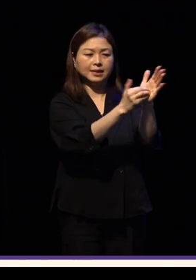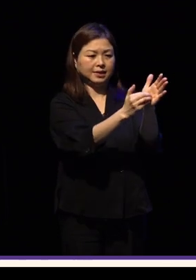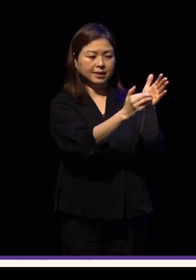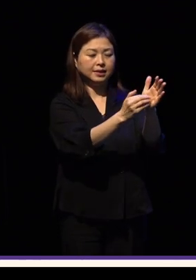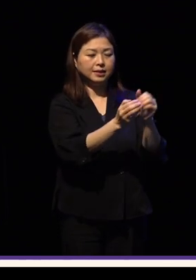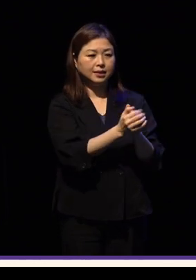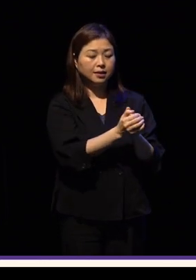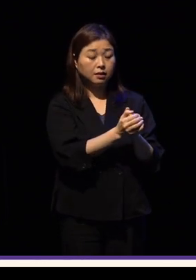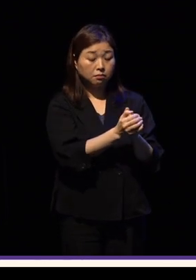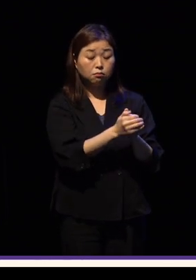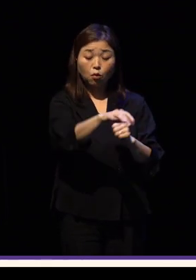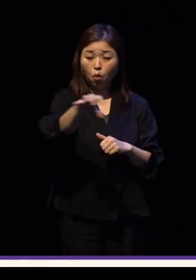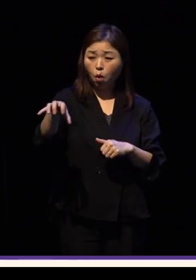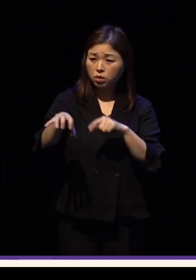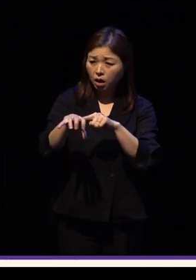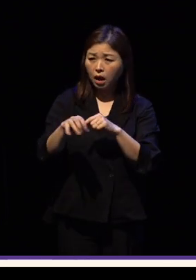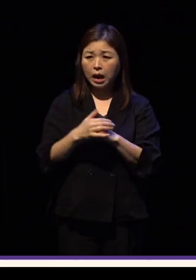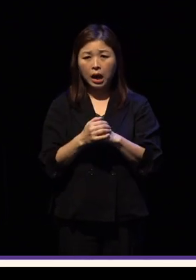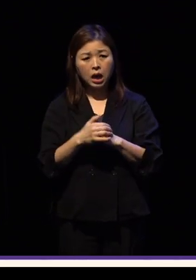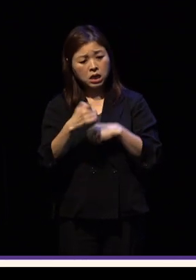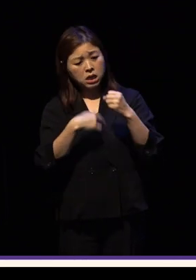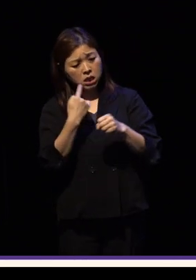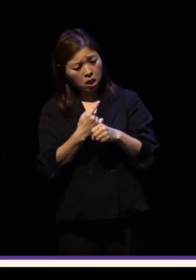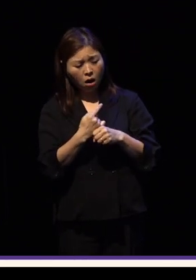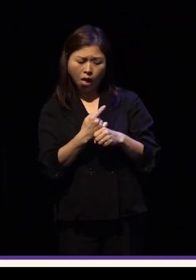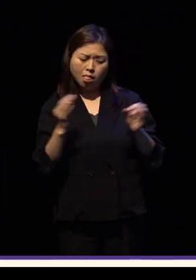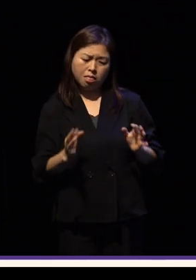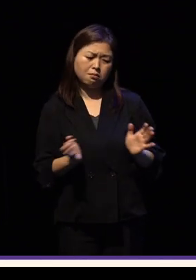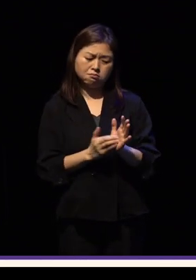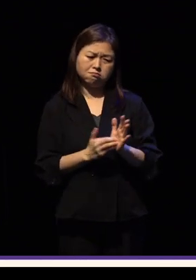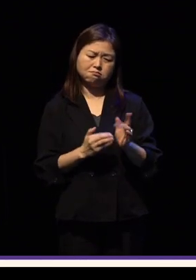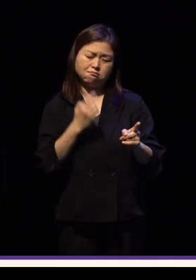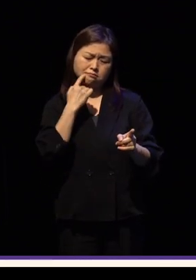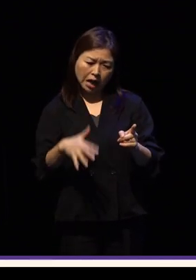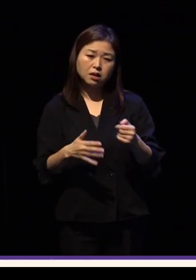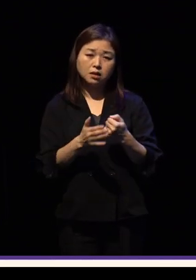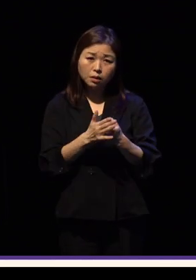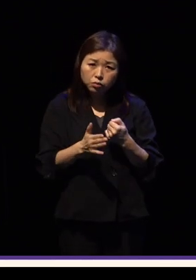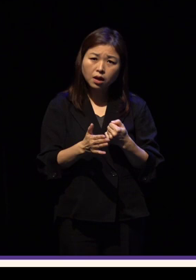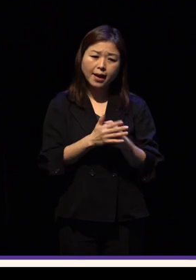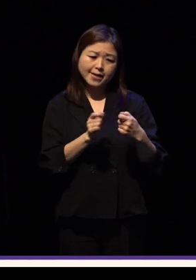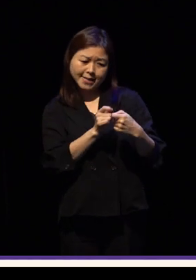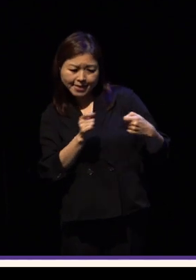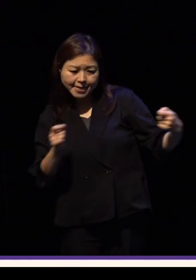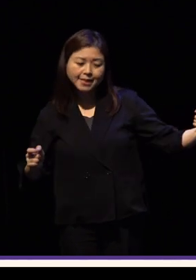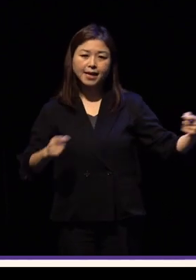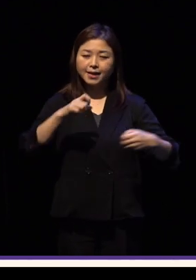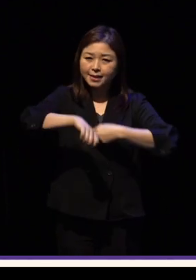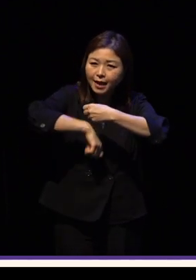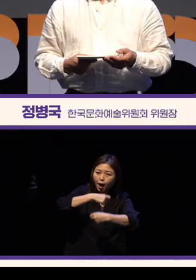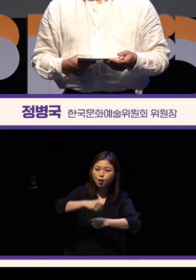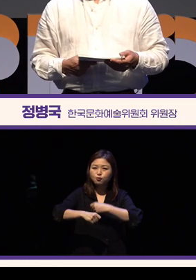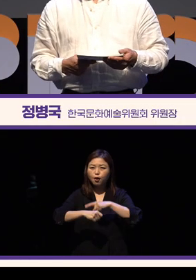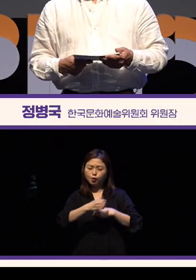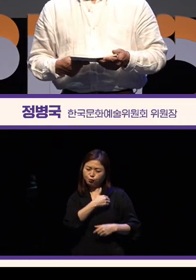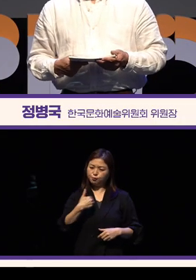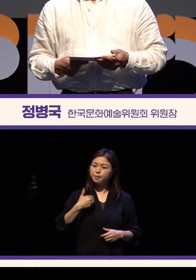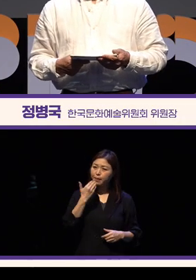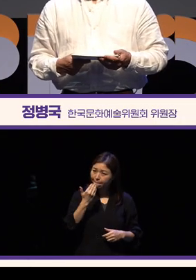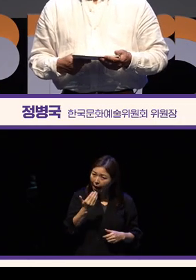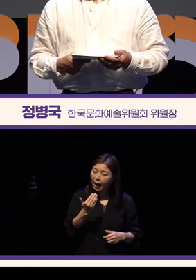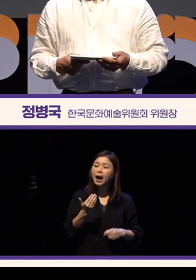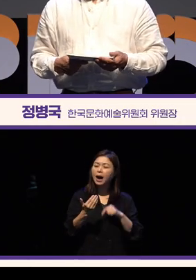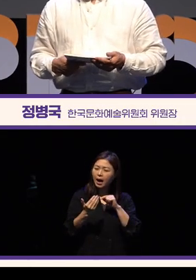그래서 현장에서는 보다 더 긴 호흡과 자율성이 필요한 창작 분야에서 연간